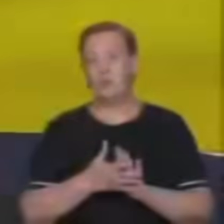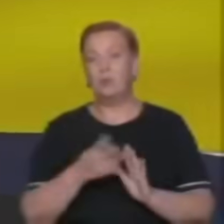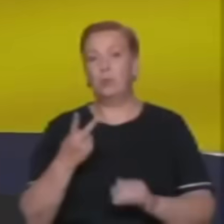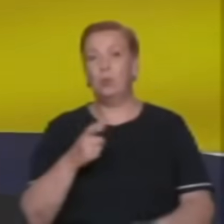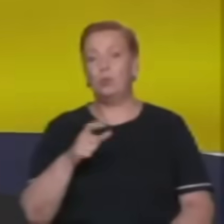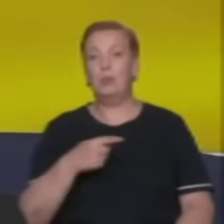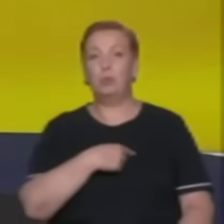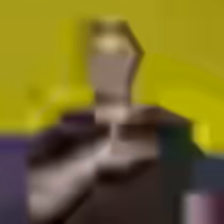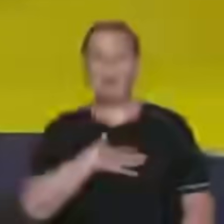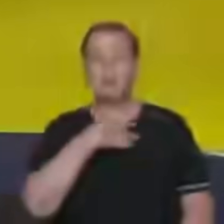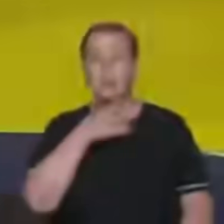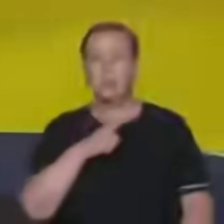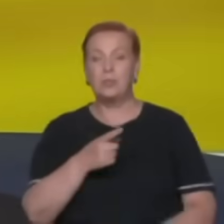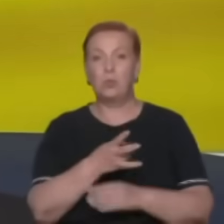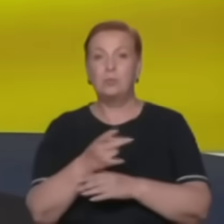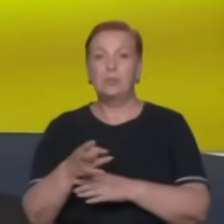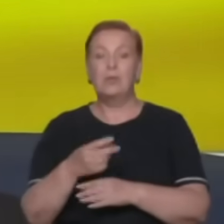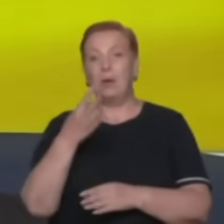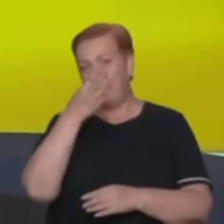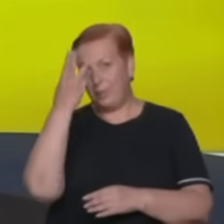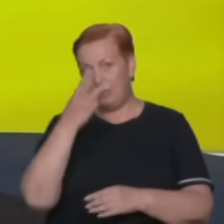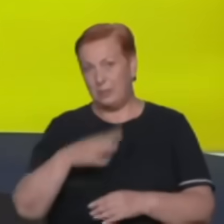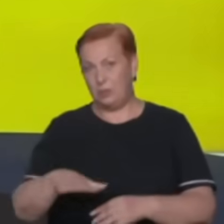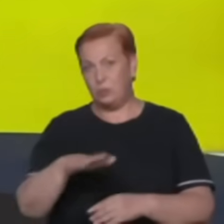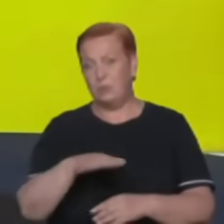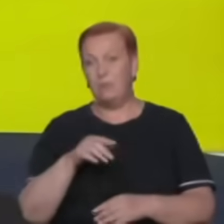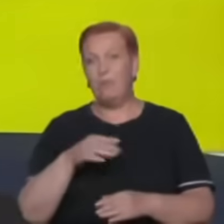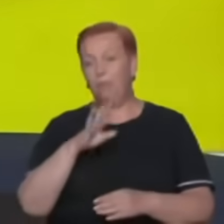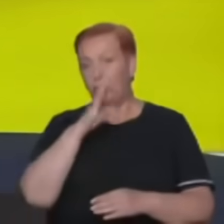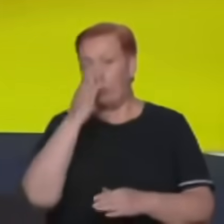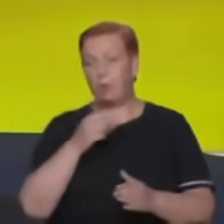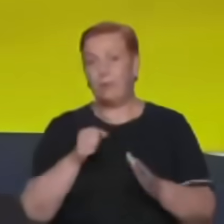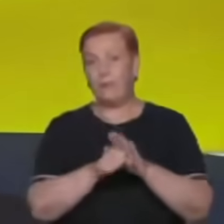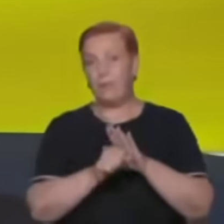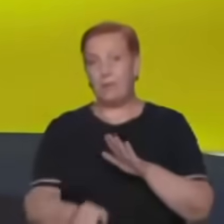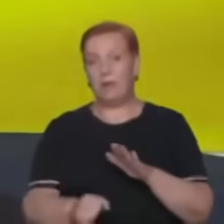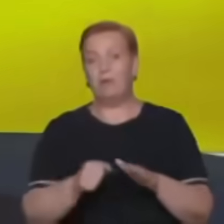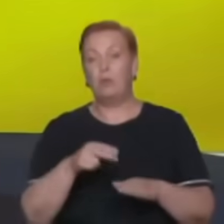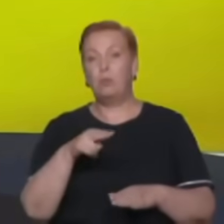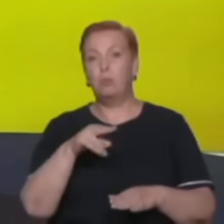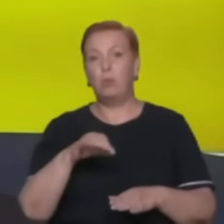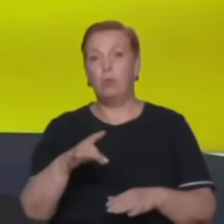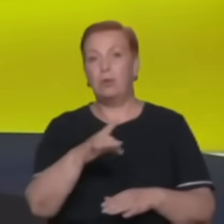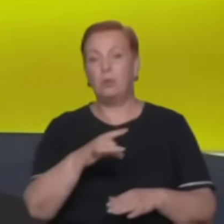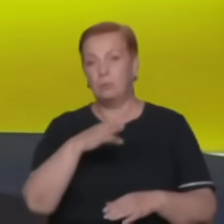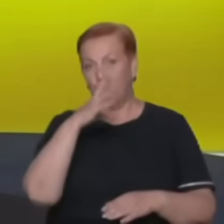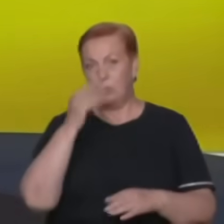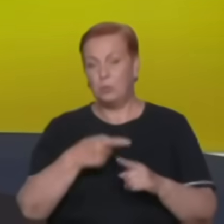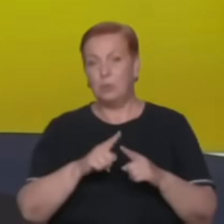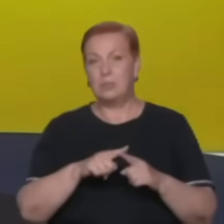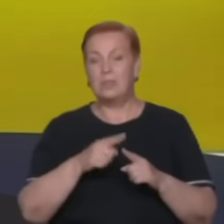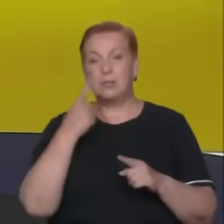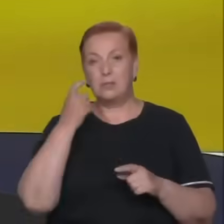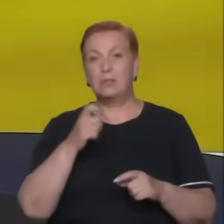Двоє людей поранені під час обстрілів на Хмельниччині. Ворог вдарив по регіону вночі. Про це сповістив перший заступник Хмельницької